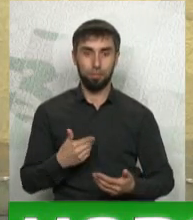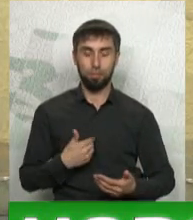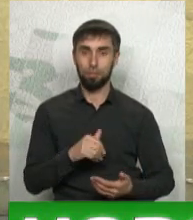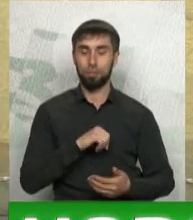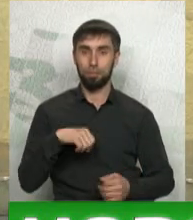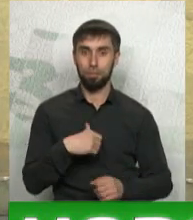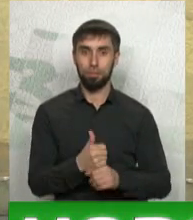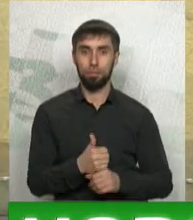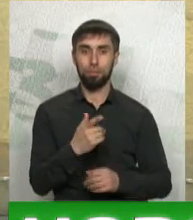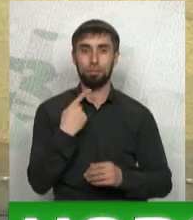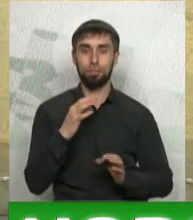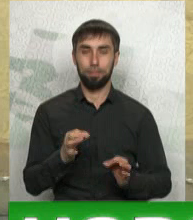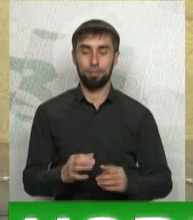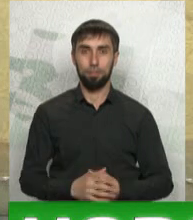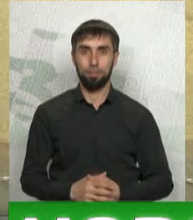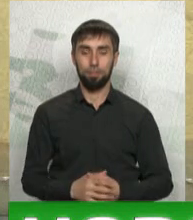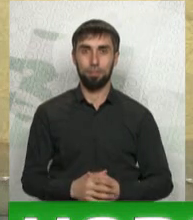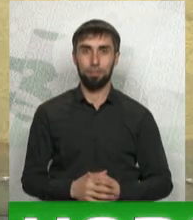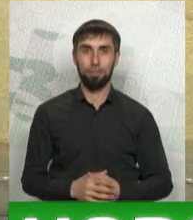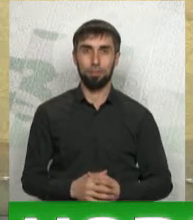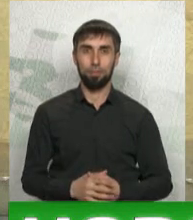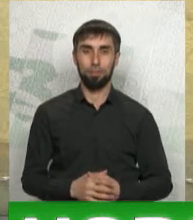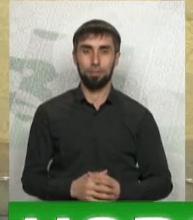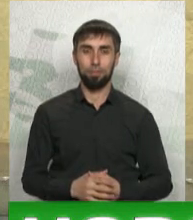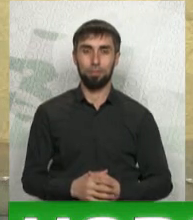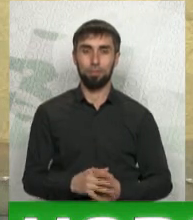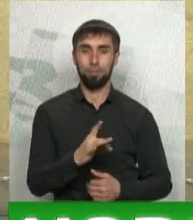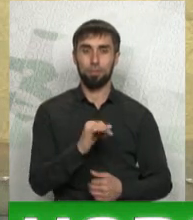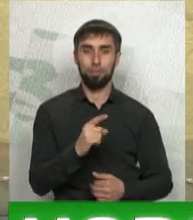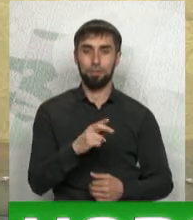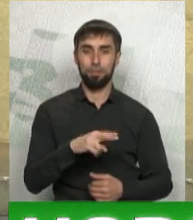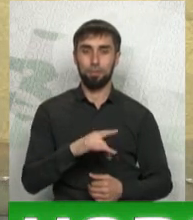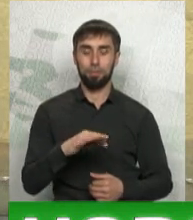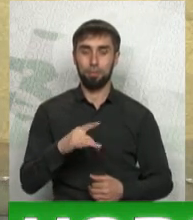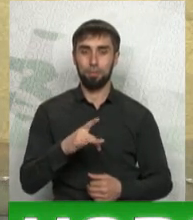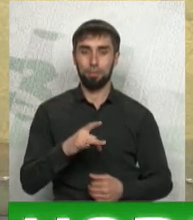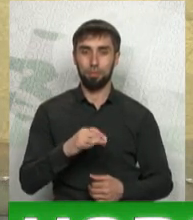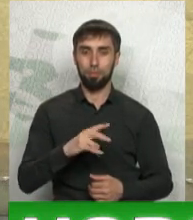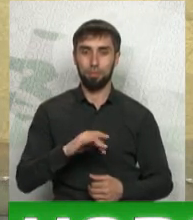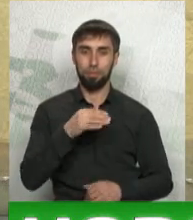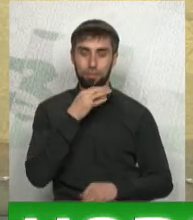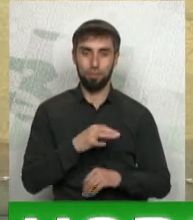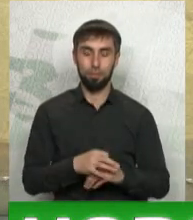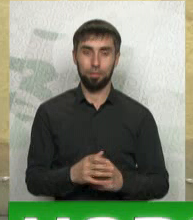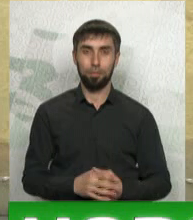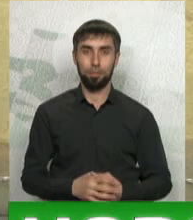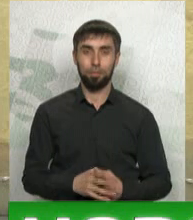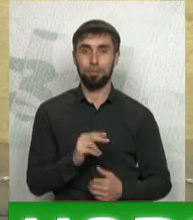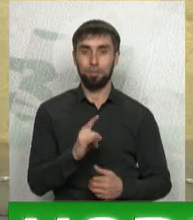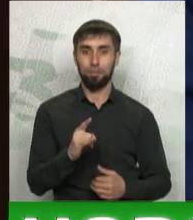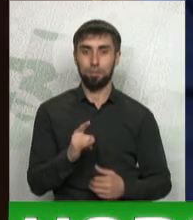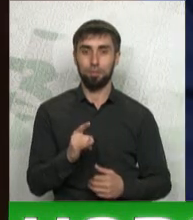главное вот вы правильно сказали разбалансированность ответственности как бы